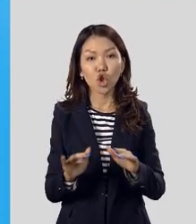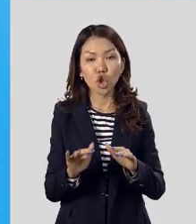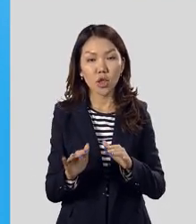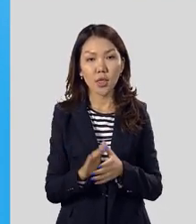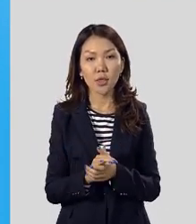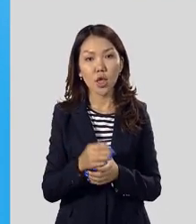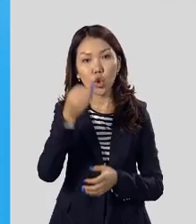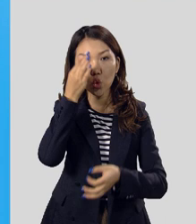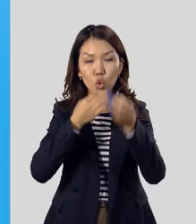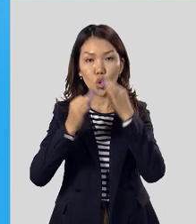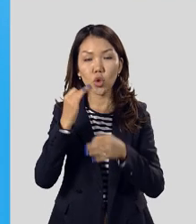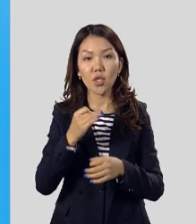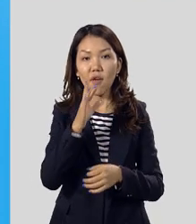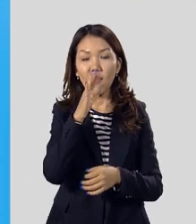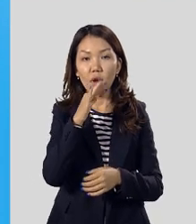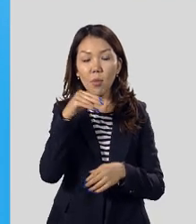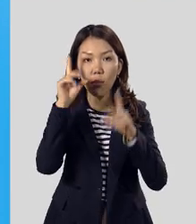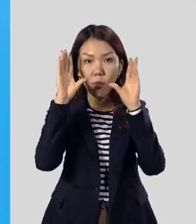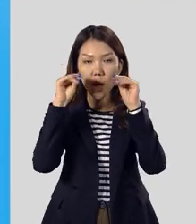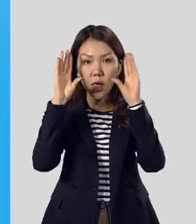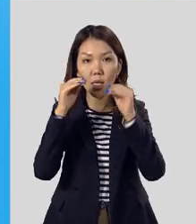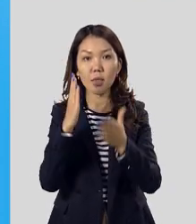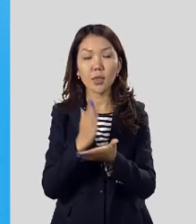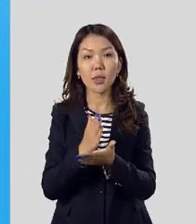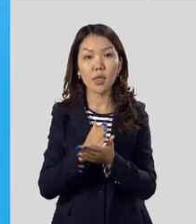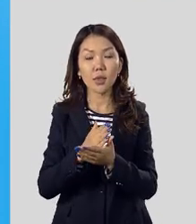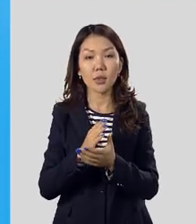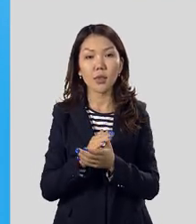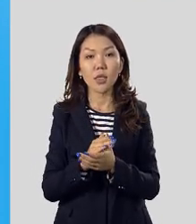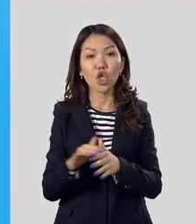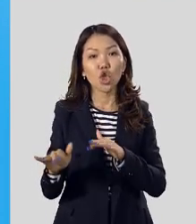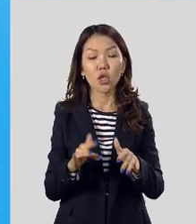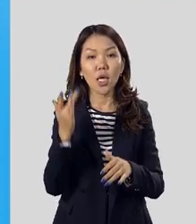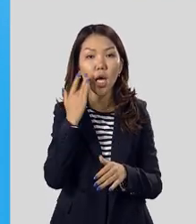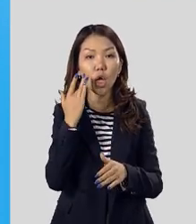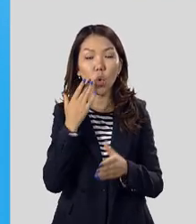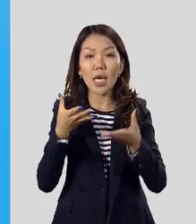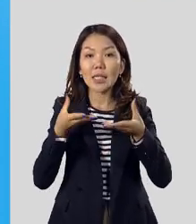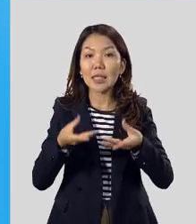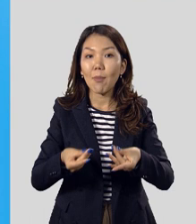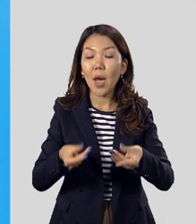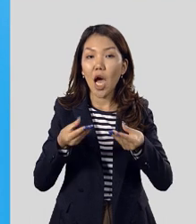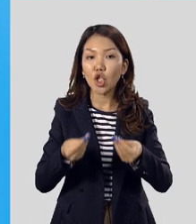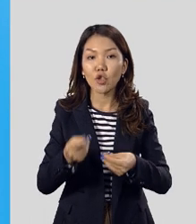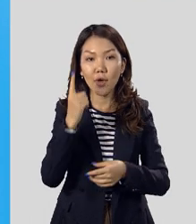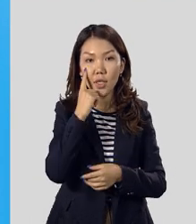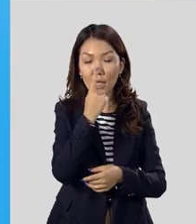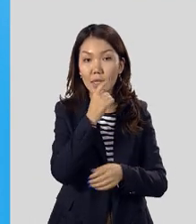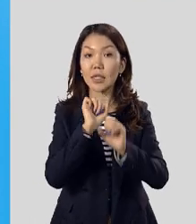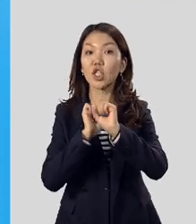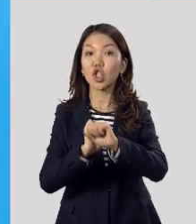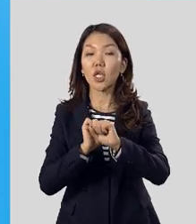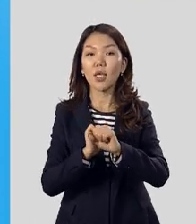моргании железа открывается, выделяется жидкость, которая смачивает глаз и защищает его